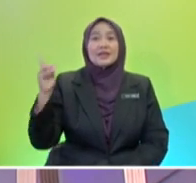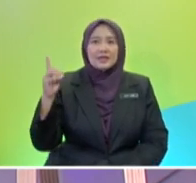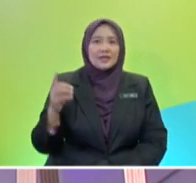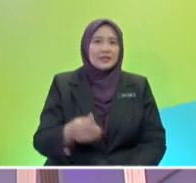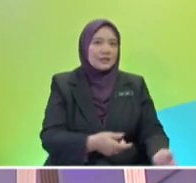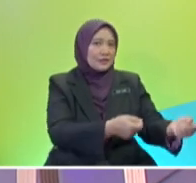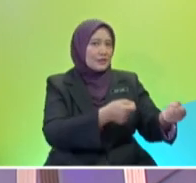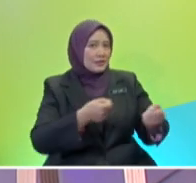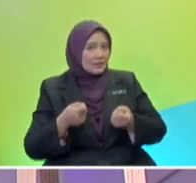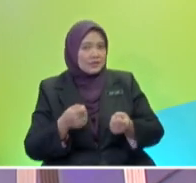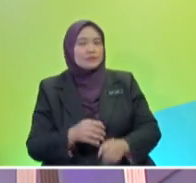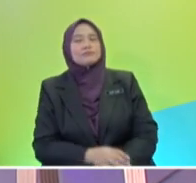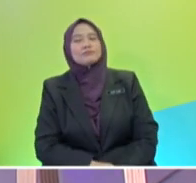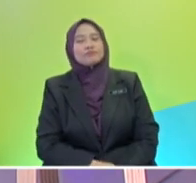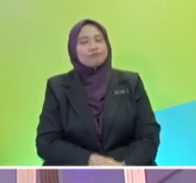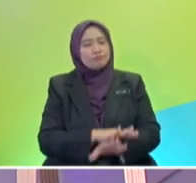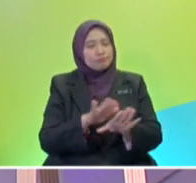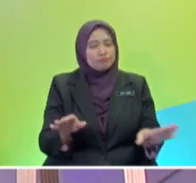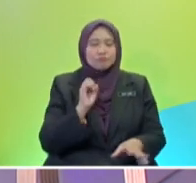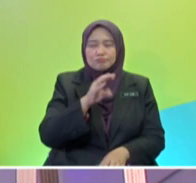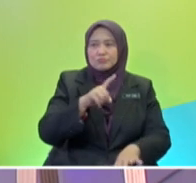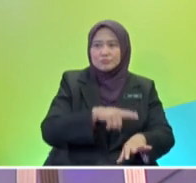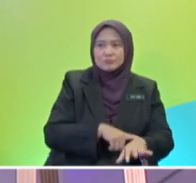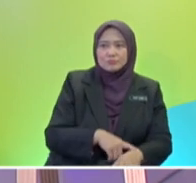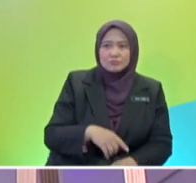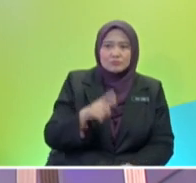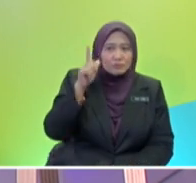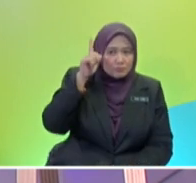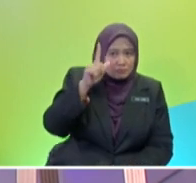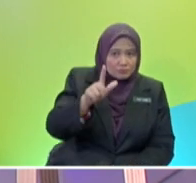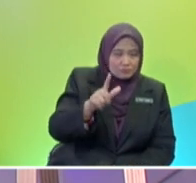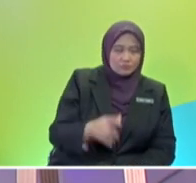tampung membawa massa juga di sebelah kanan Lisa